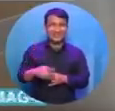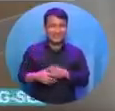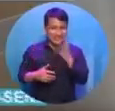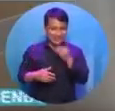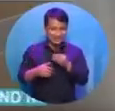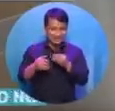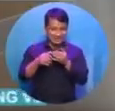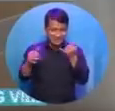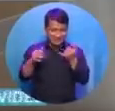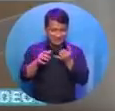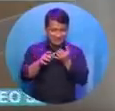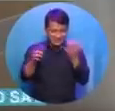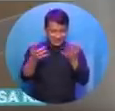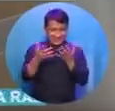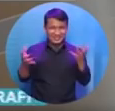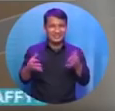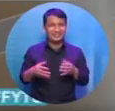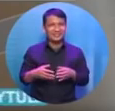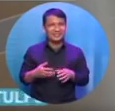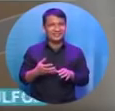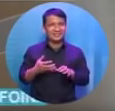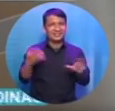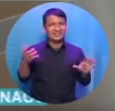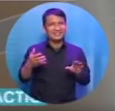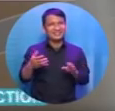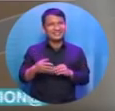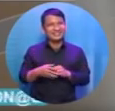nasa linya? Daga ay taga.